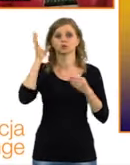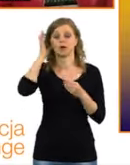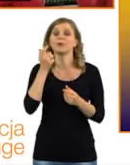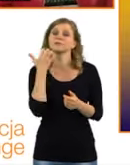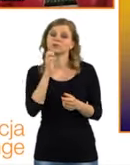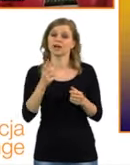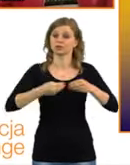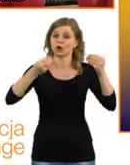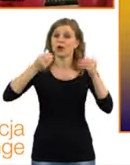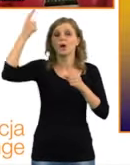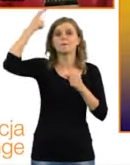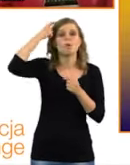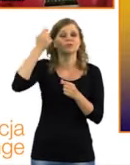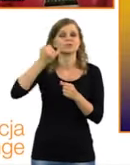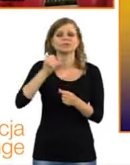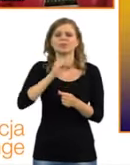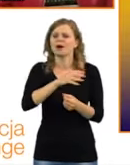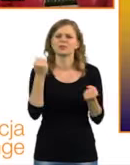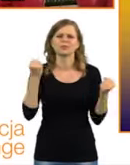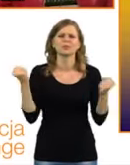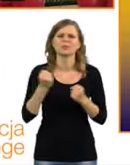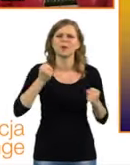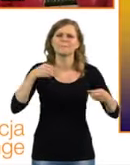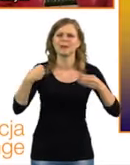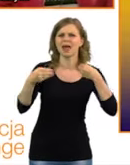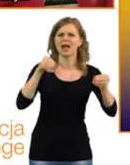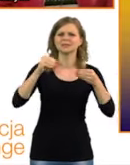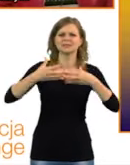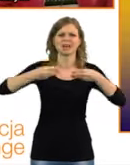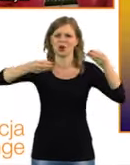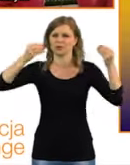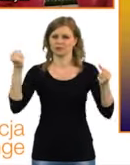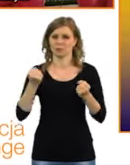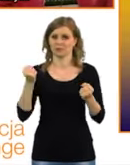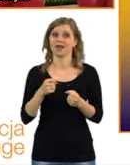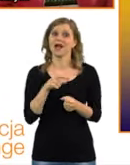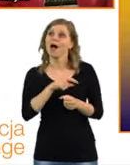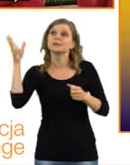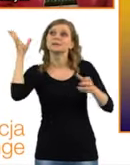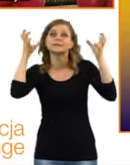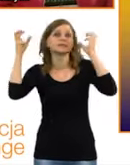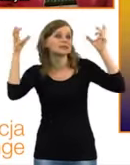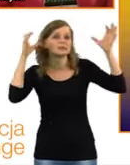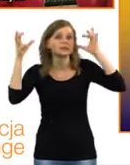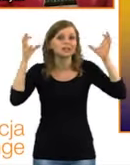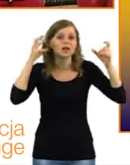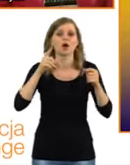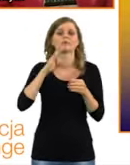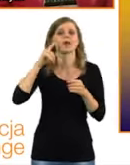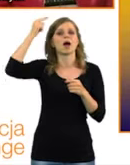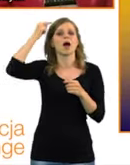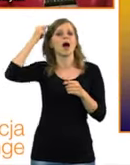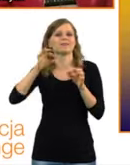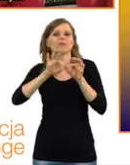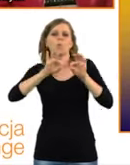mózg dziecka ma niezwykłe właściwości plastyczne. Pod wpływem bodźców akustycznych dochodzi do